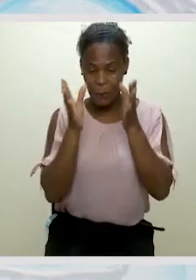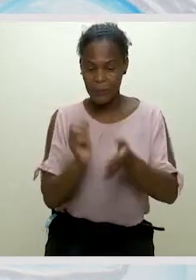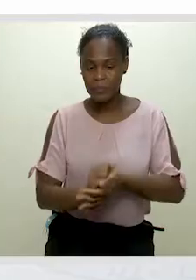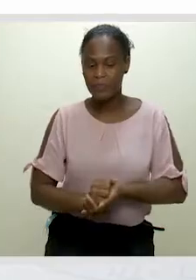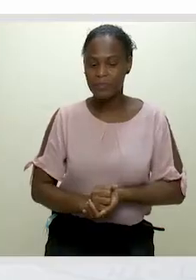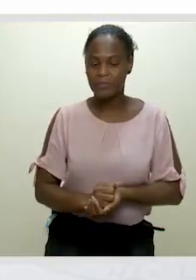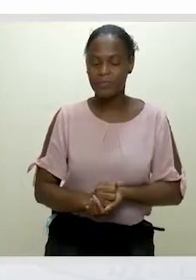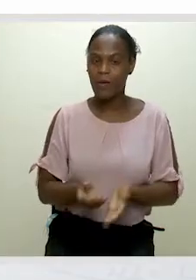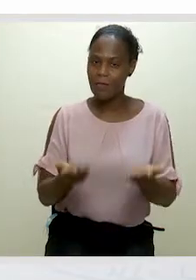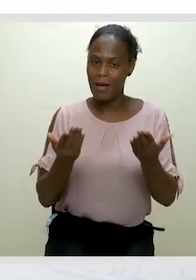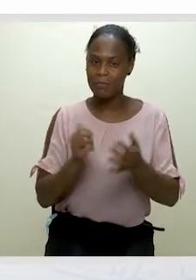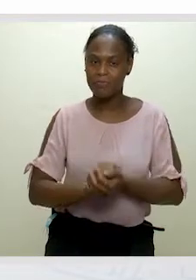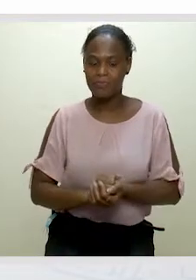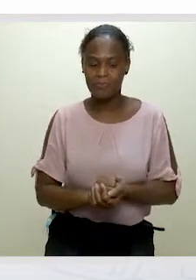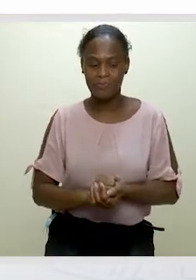va.